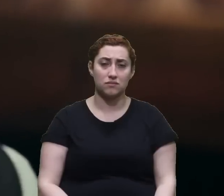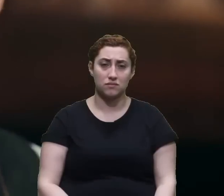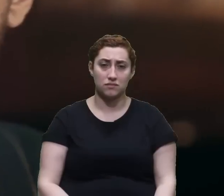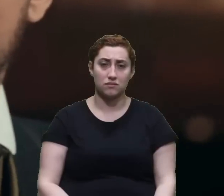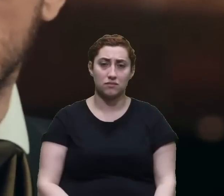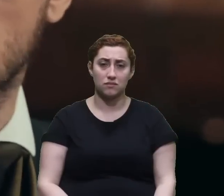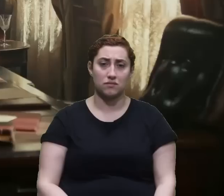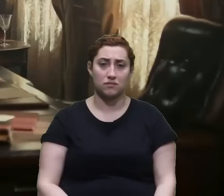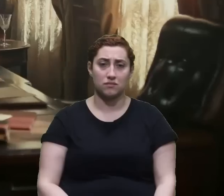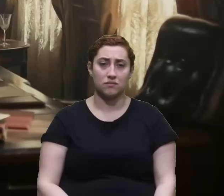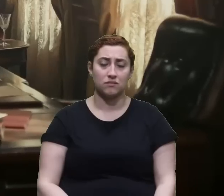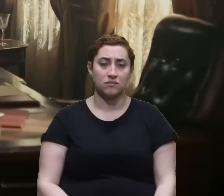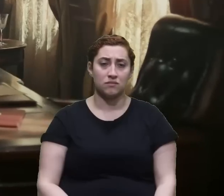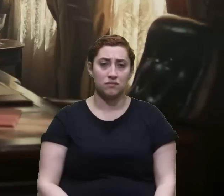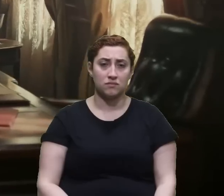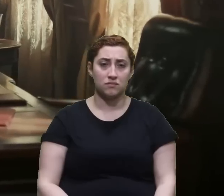Gelen Nijat.